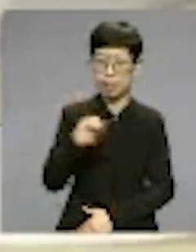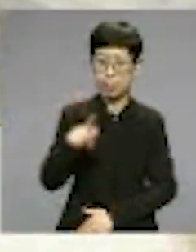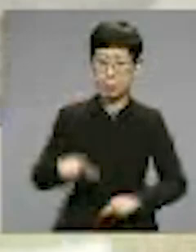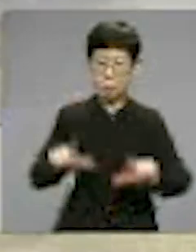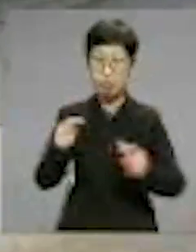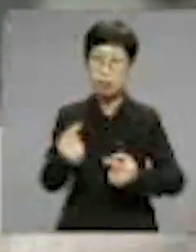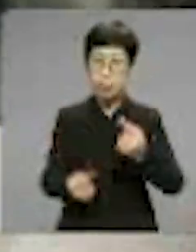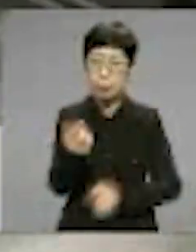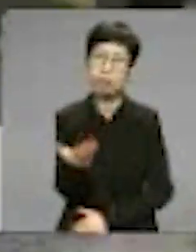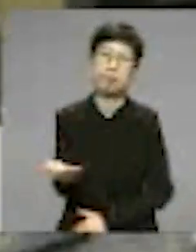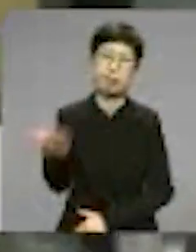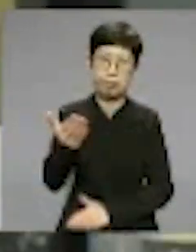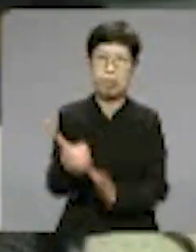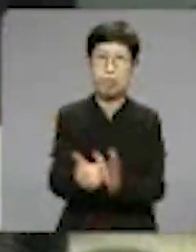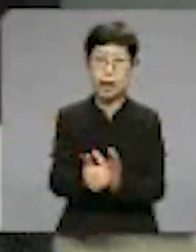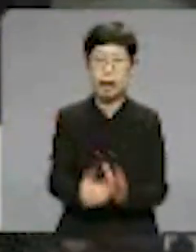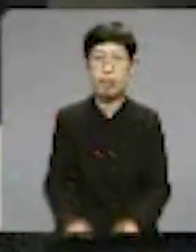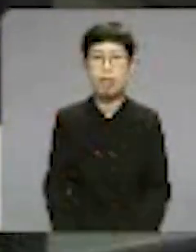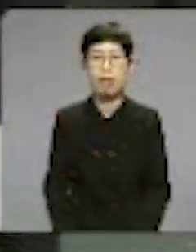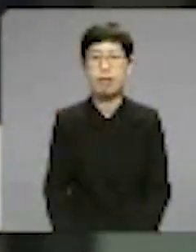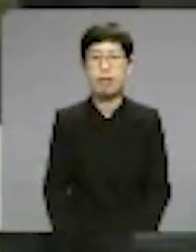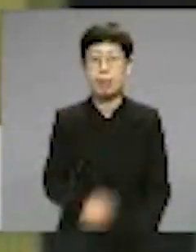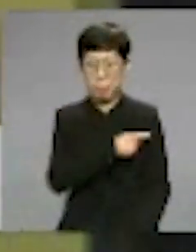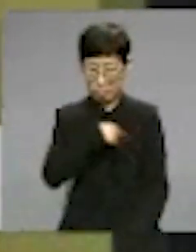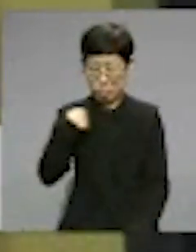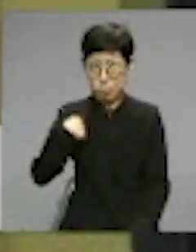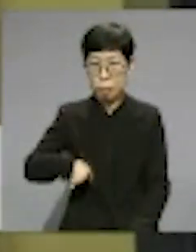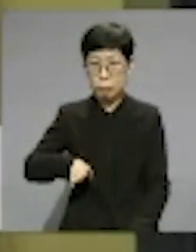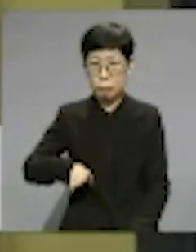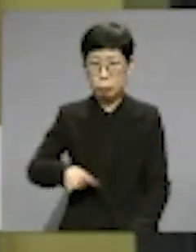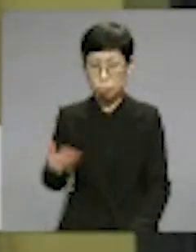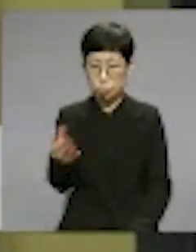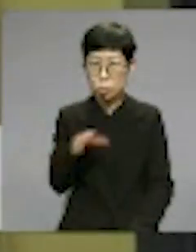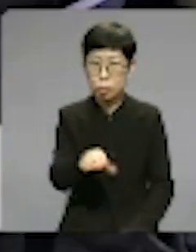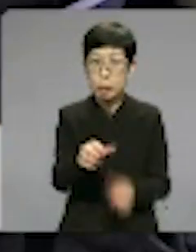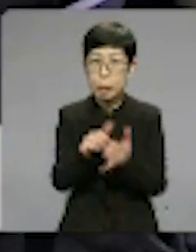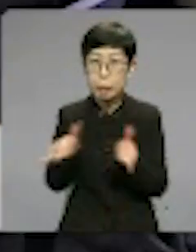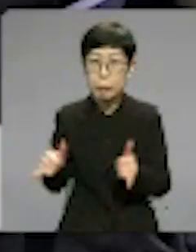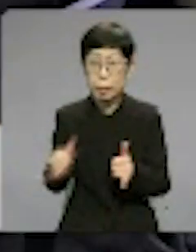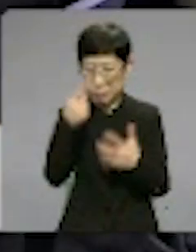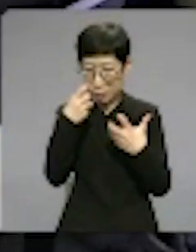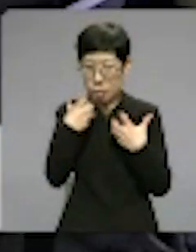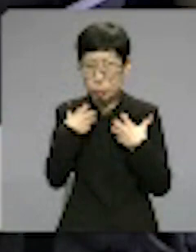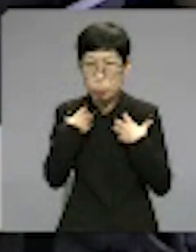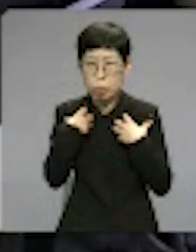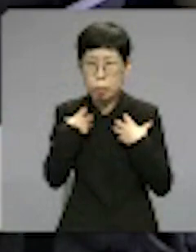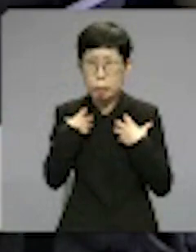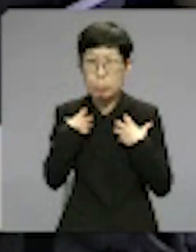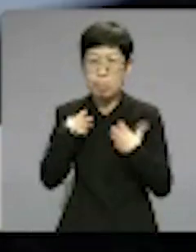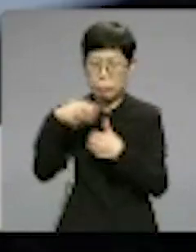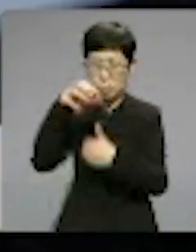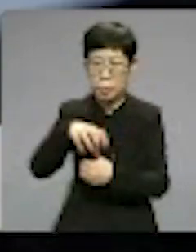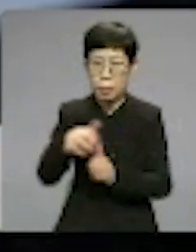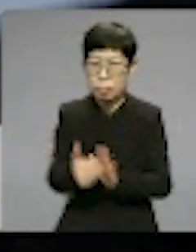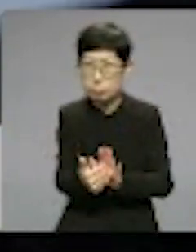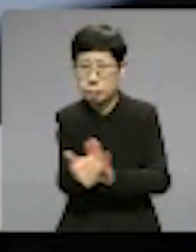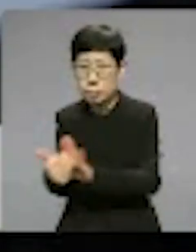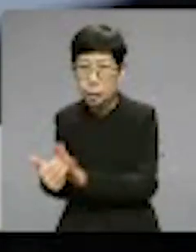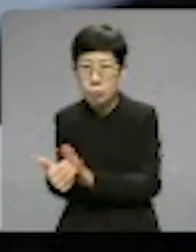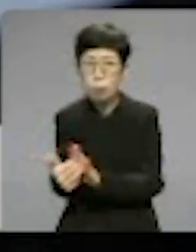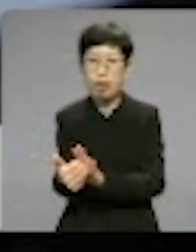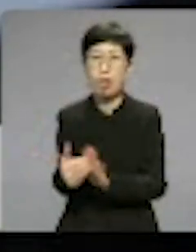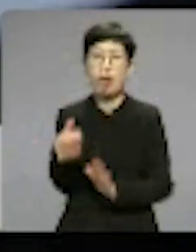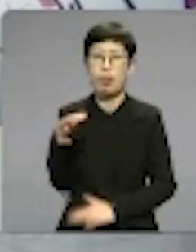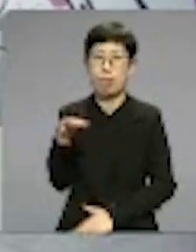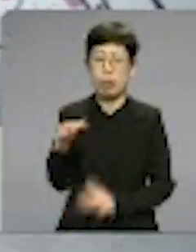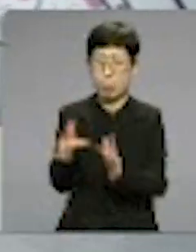2021년보석 언론들은 중국 본토 투자자들이 당국의 느슨한 제한 사항들을 회피해 여전히 활발하게